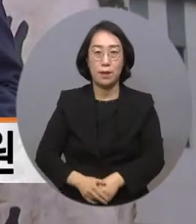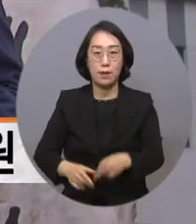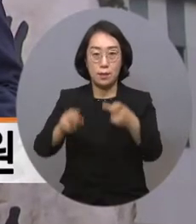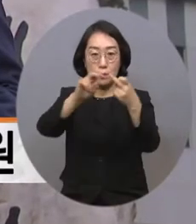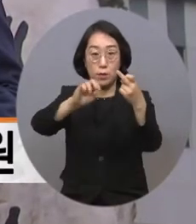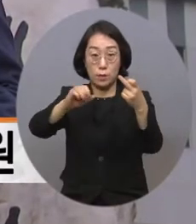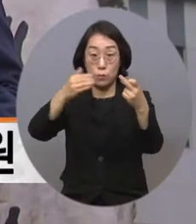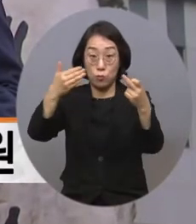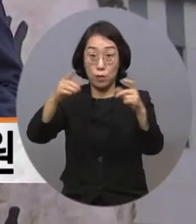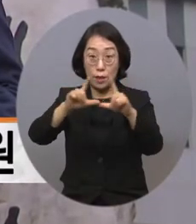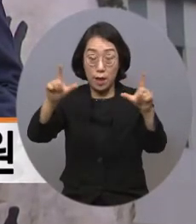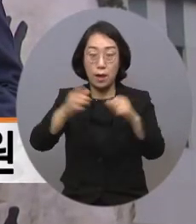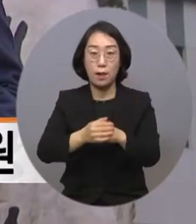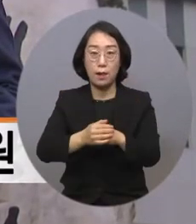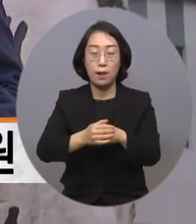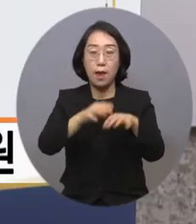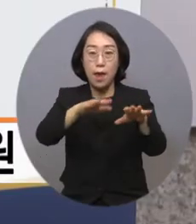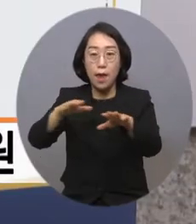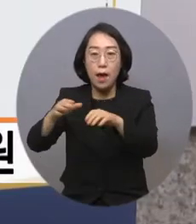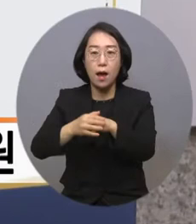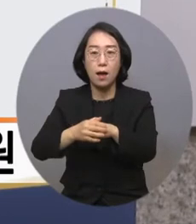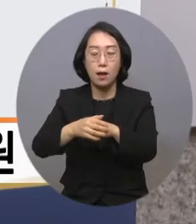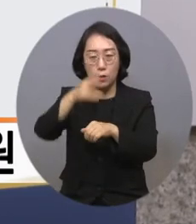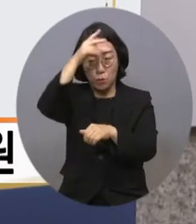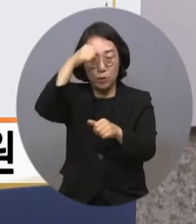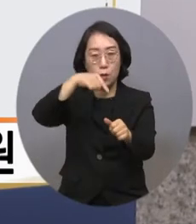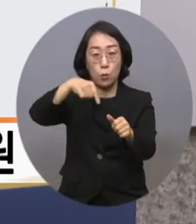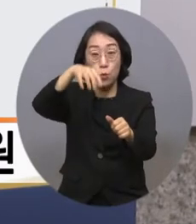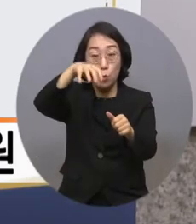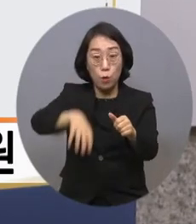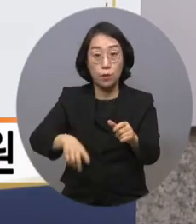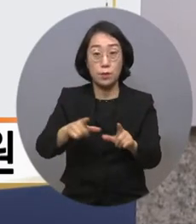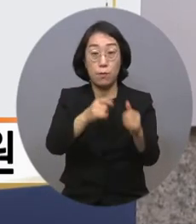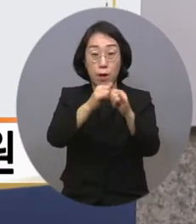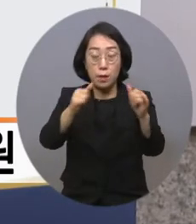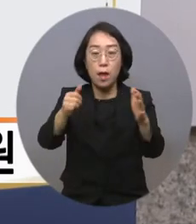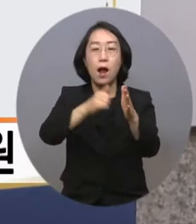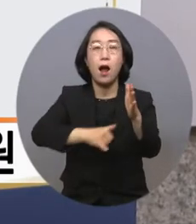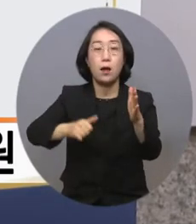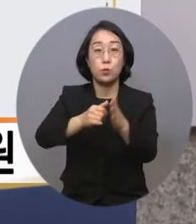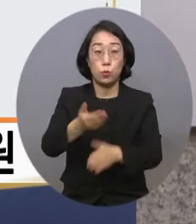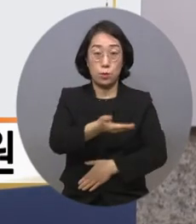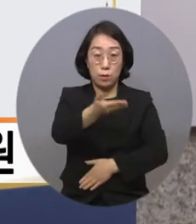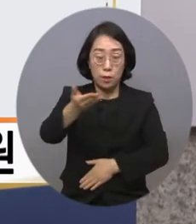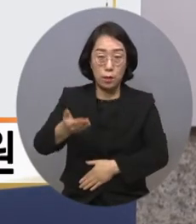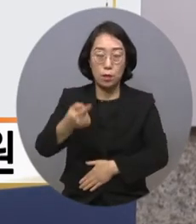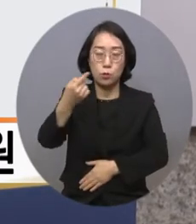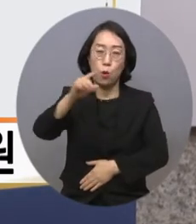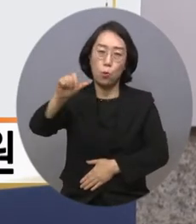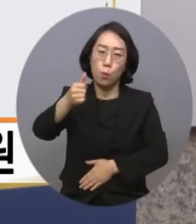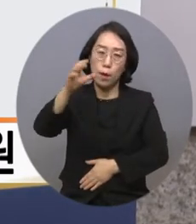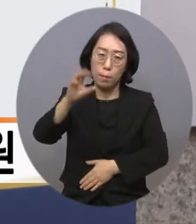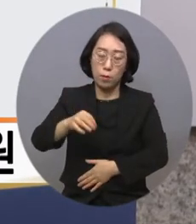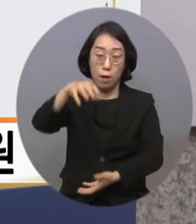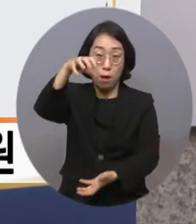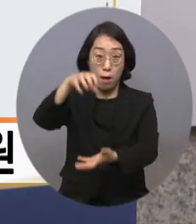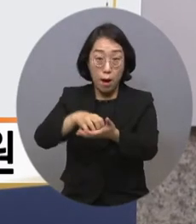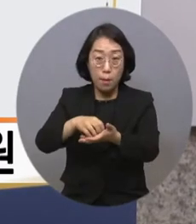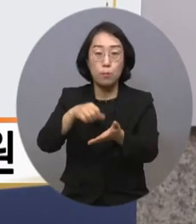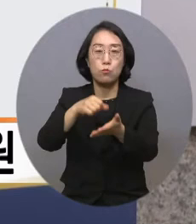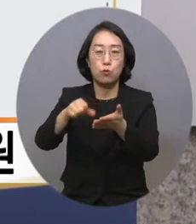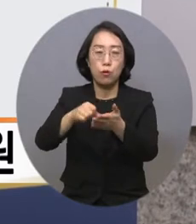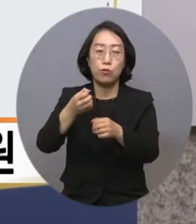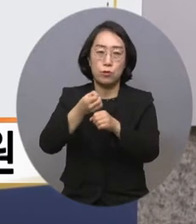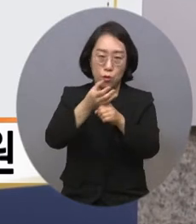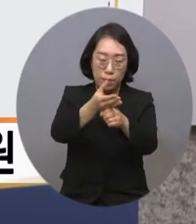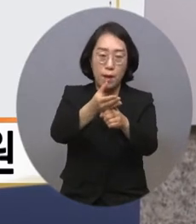여수 해양경찰교육원에서 생활하는 아프가니스탄 특별기여자 가족에게 1,500만 원 상당의 생필품을